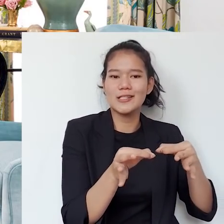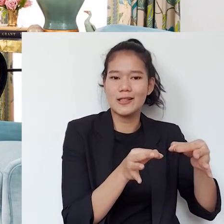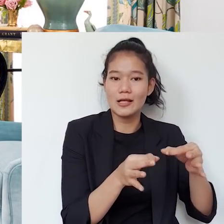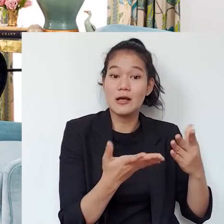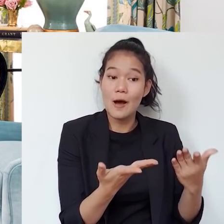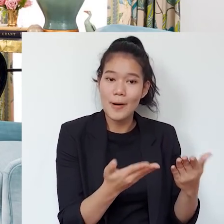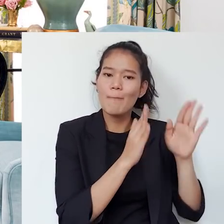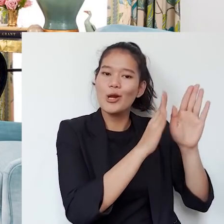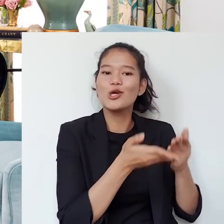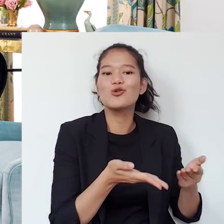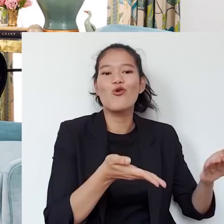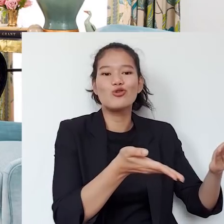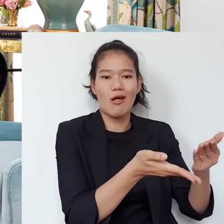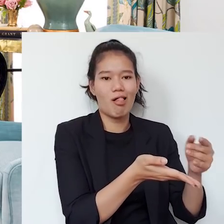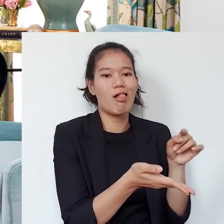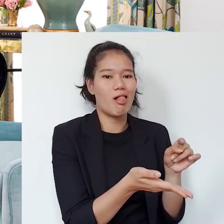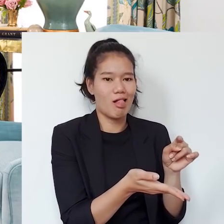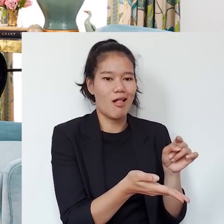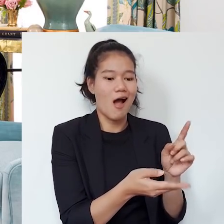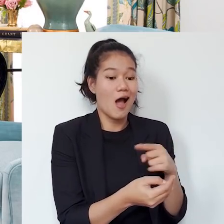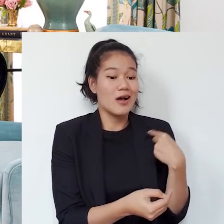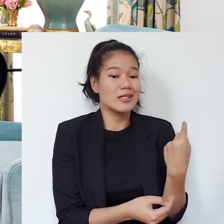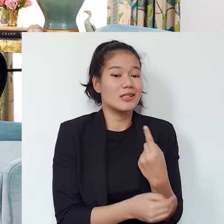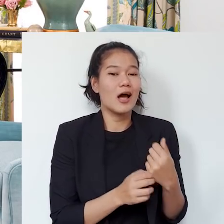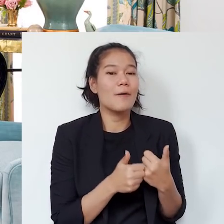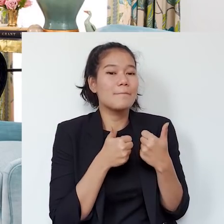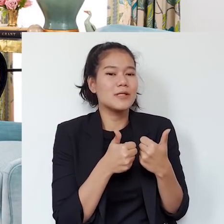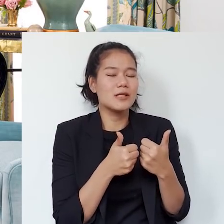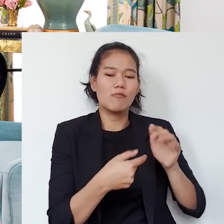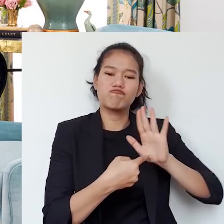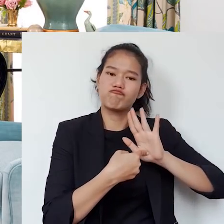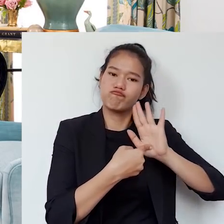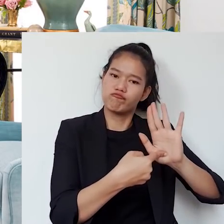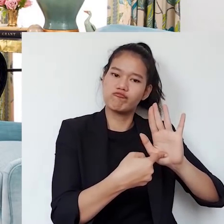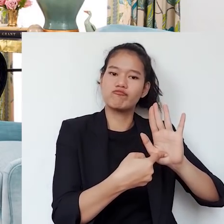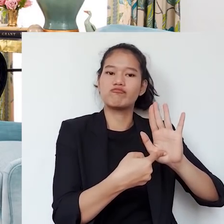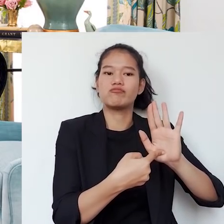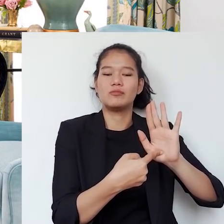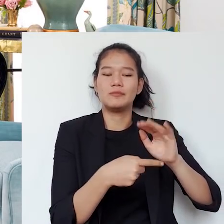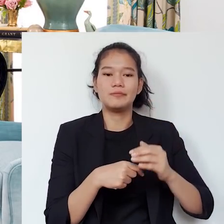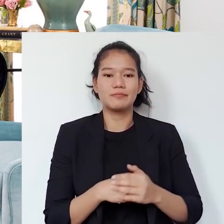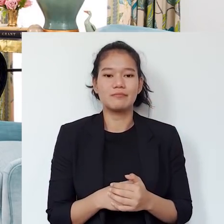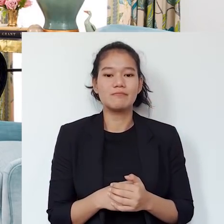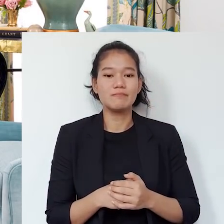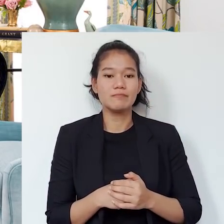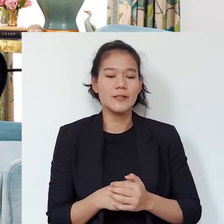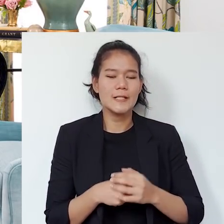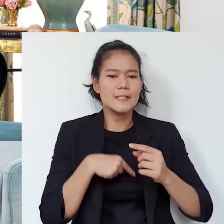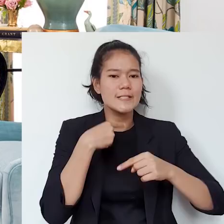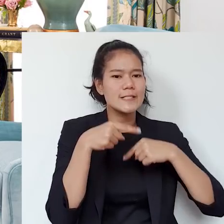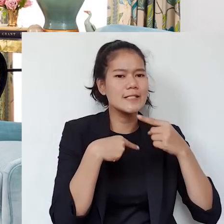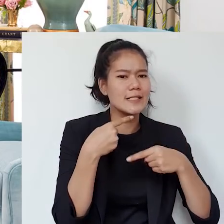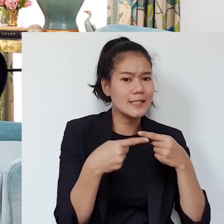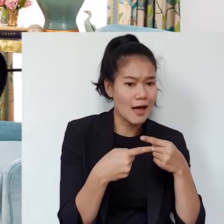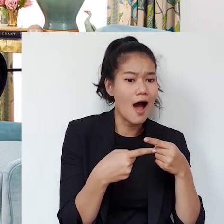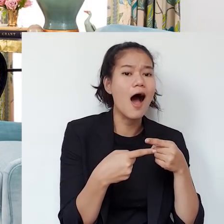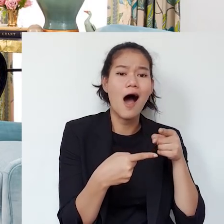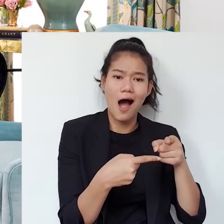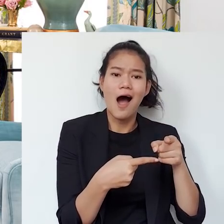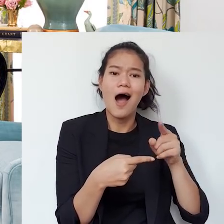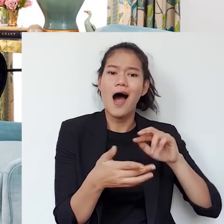sosial yang kemudian memungkinkan kita untuk mempublikasikan. Ya, bercerita saja itu